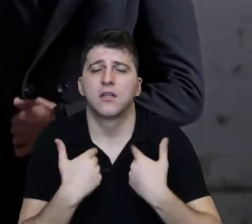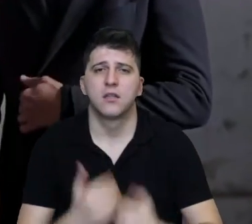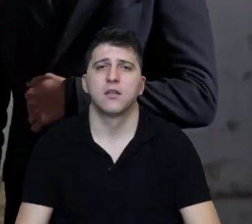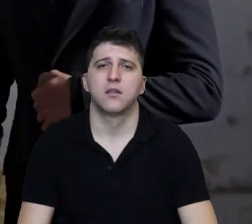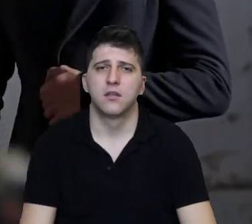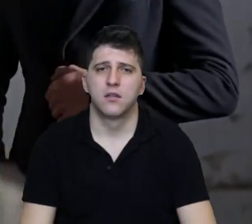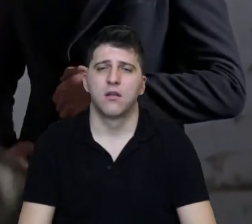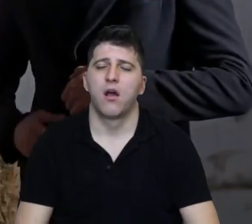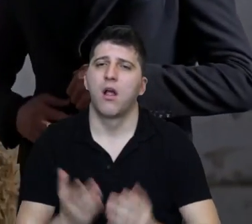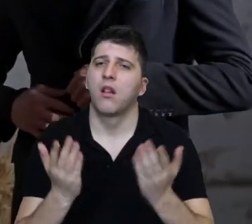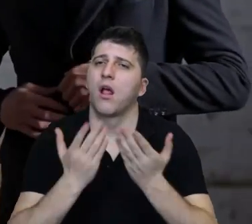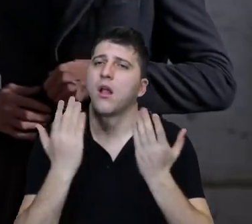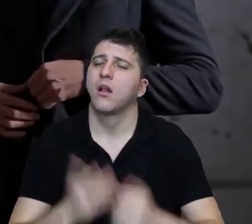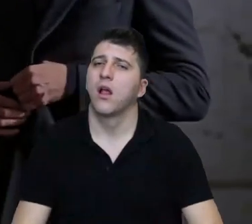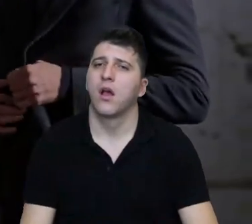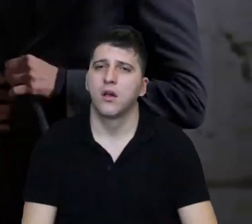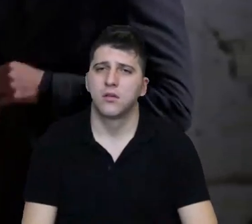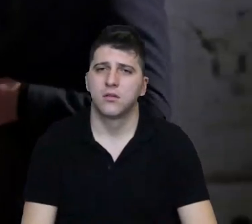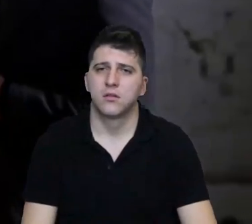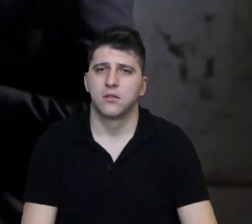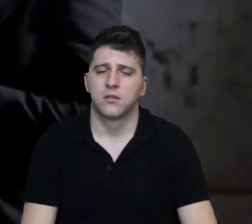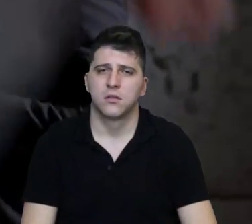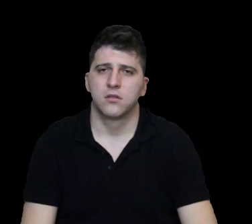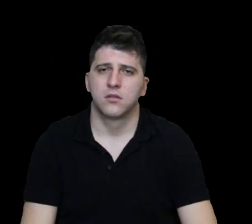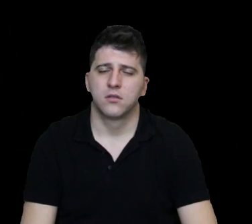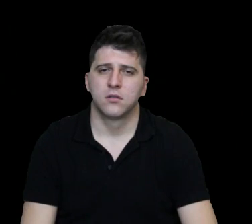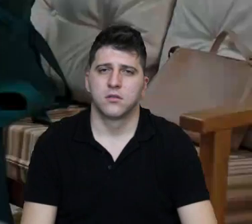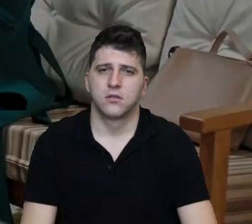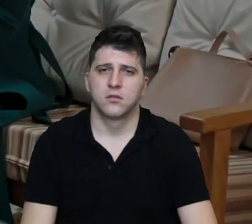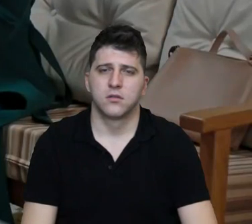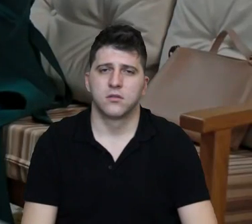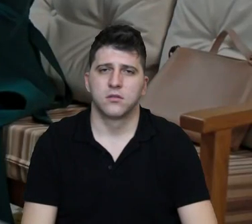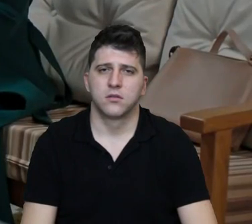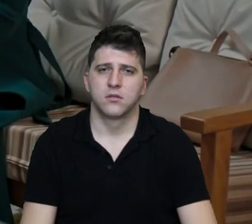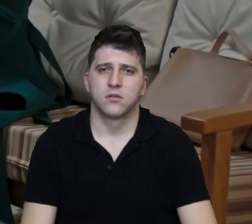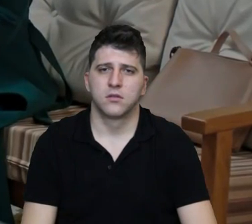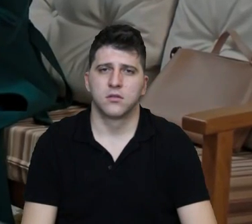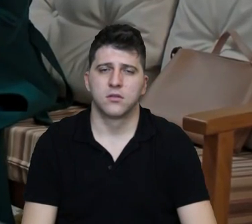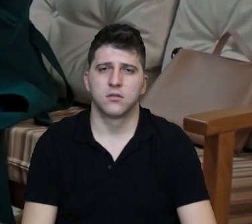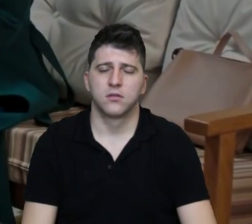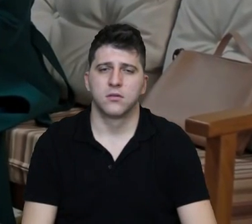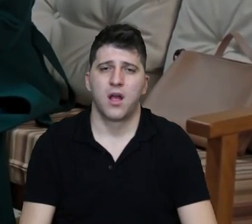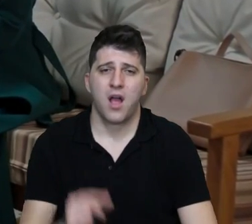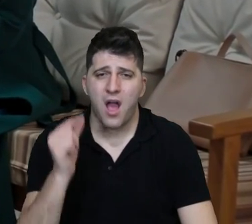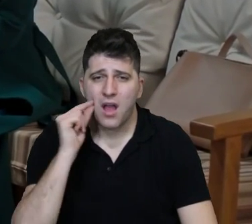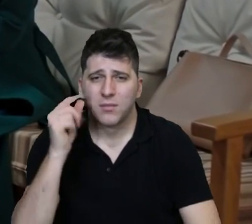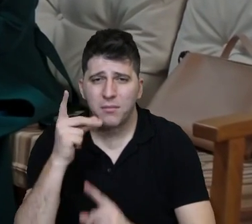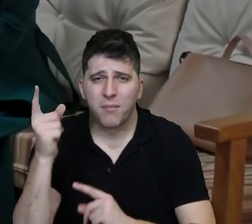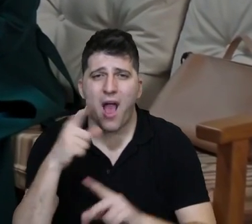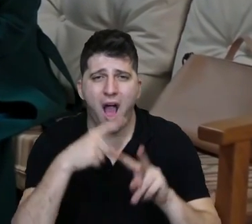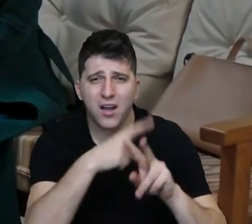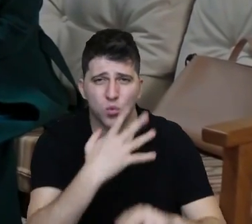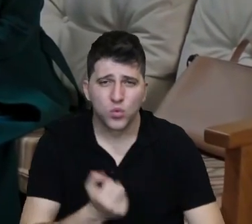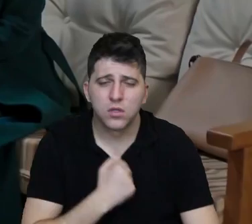mi? Allah Allah. Montunu çıkarıp attı. Ya adam Arda'ya üzüntüsünden yemeden